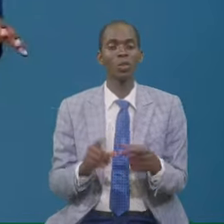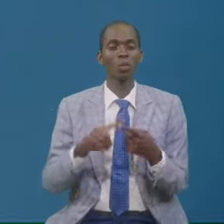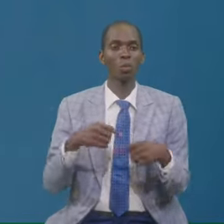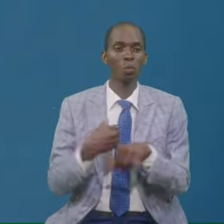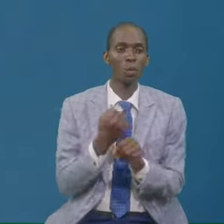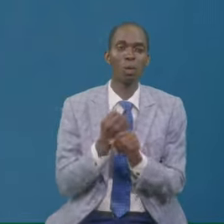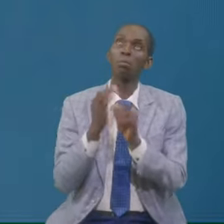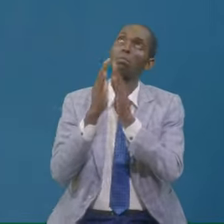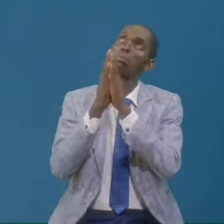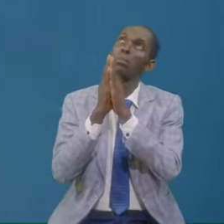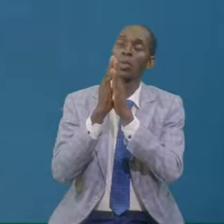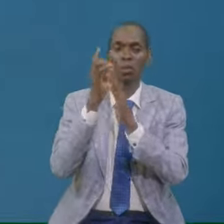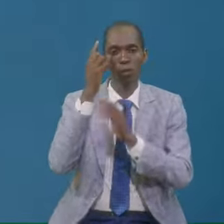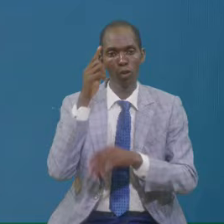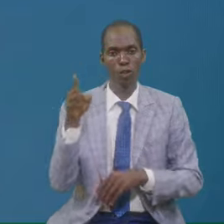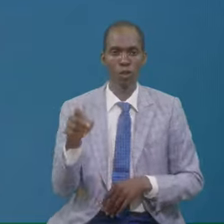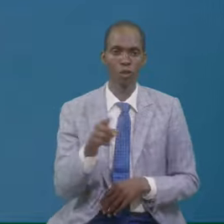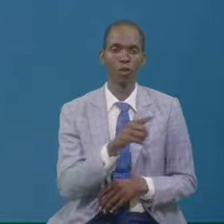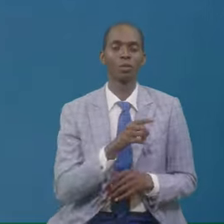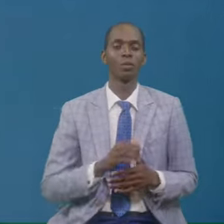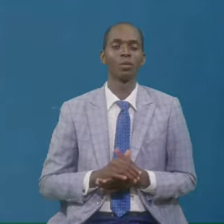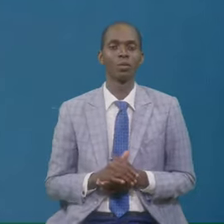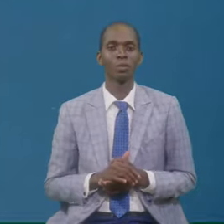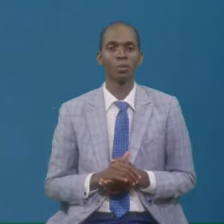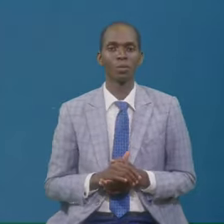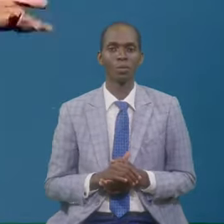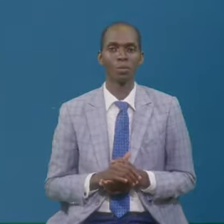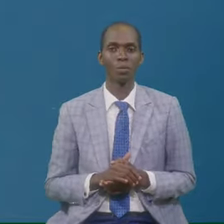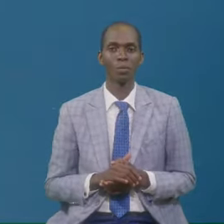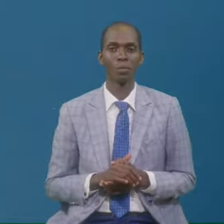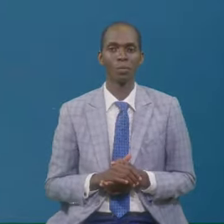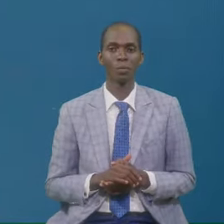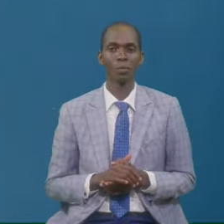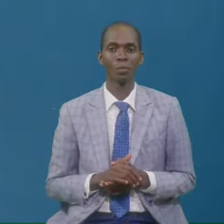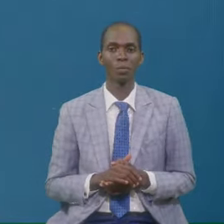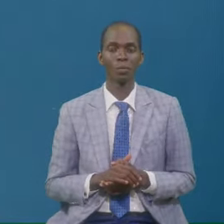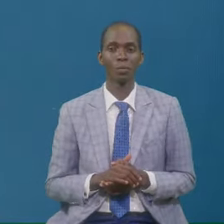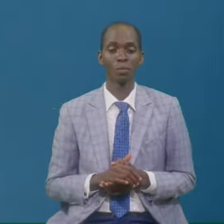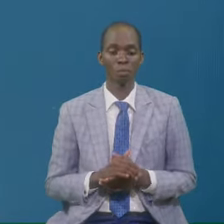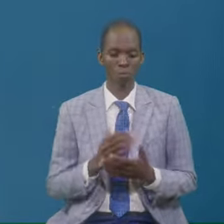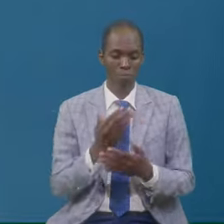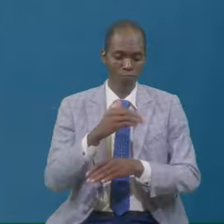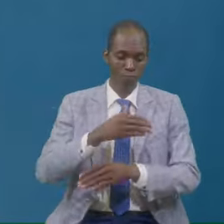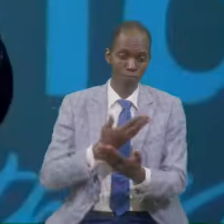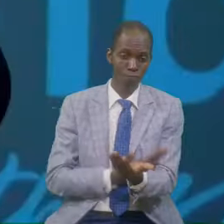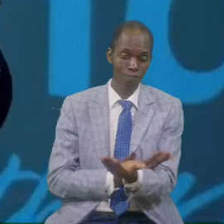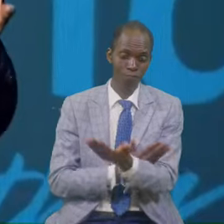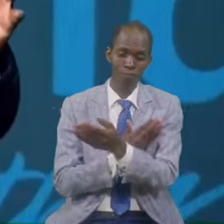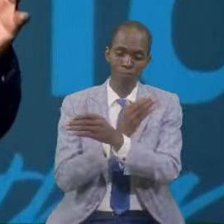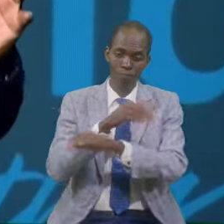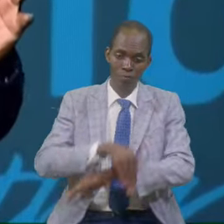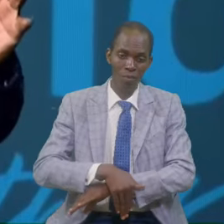ఆయన మీ కోసం విజ్ఞాపన చేయించినడని మీరు నమ్మినట్లయితే, day and night, ఈ రాత్రి, every